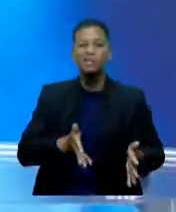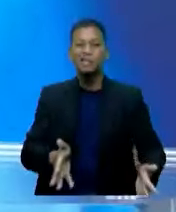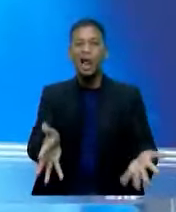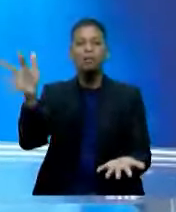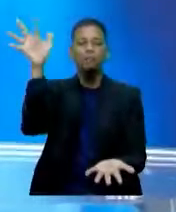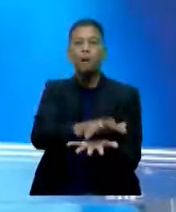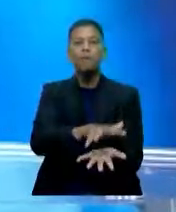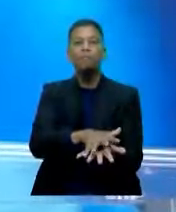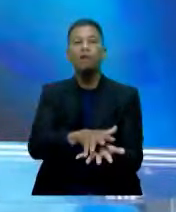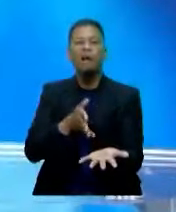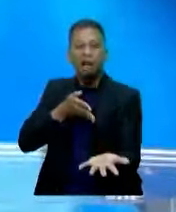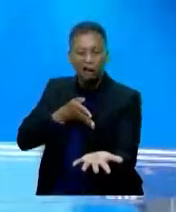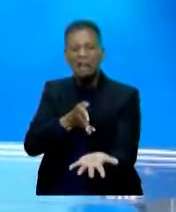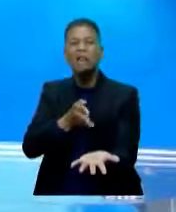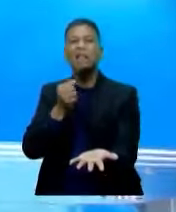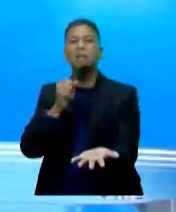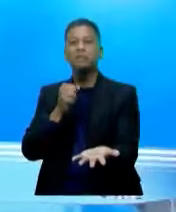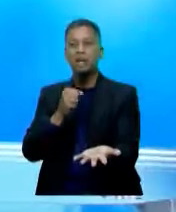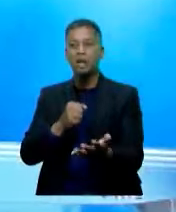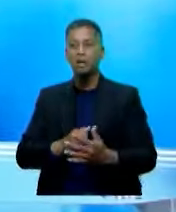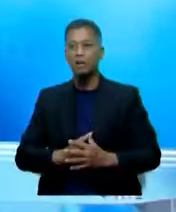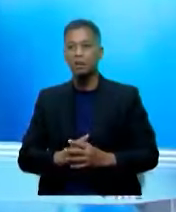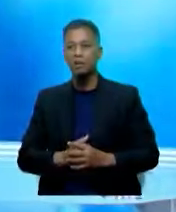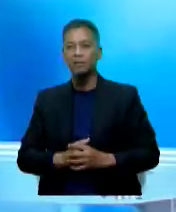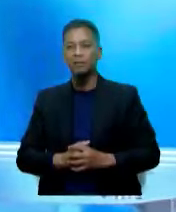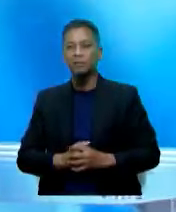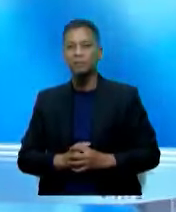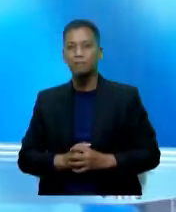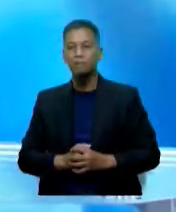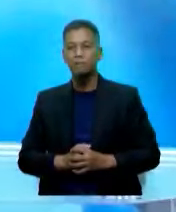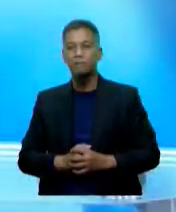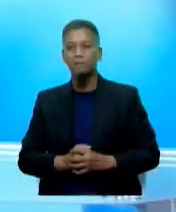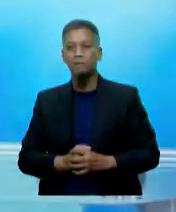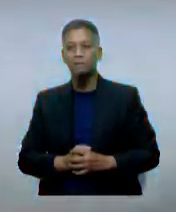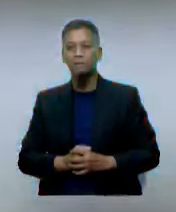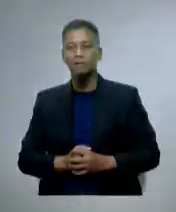bisa dilewati. Detik-detik tebing longsor terekam kamera warga.